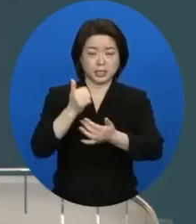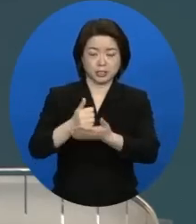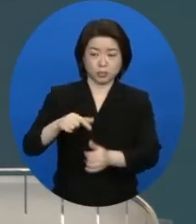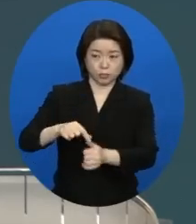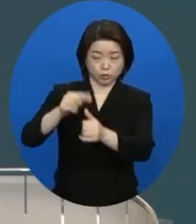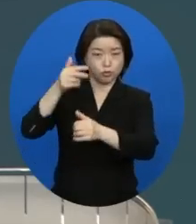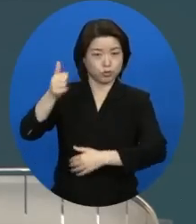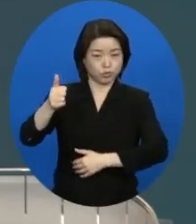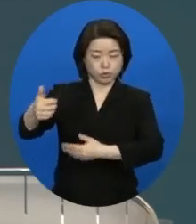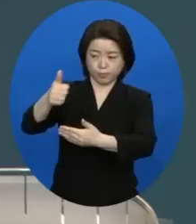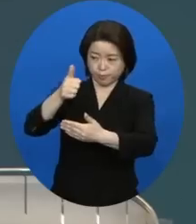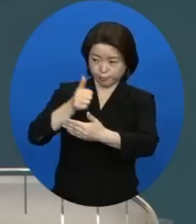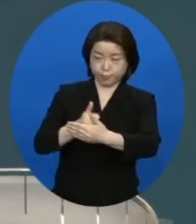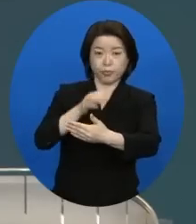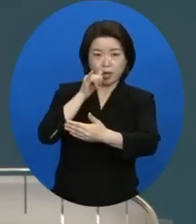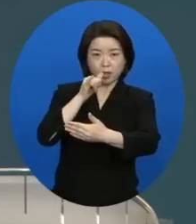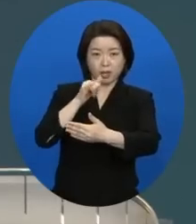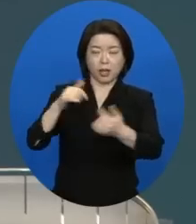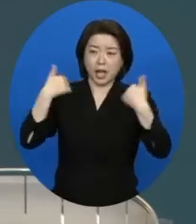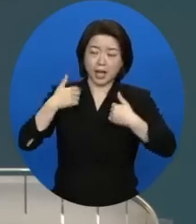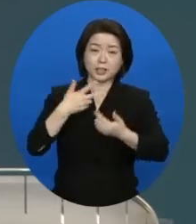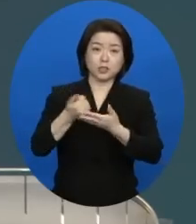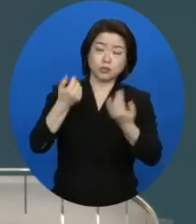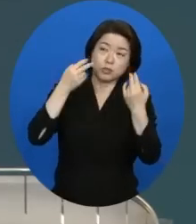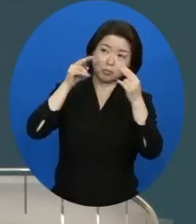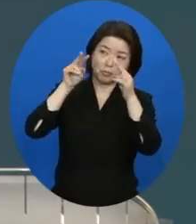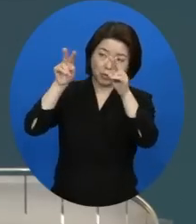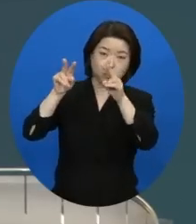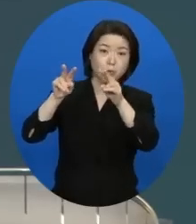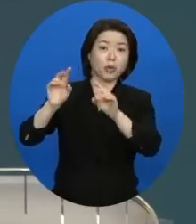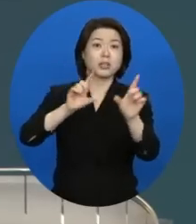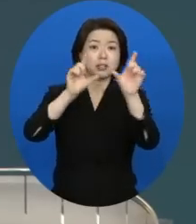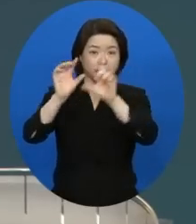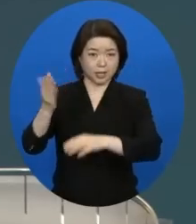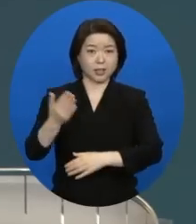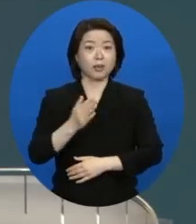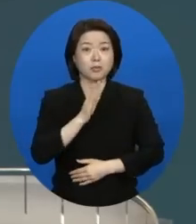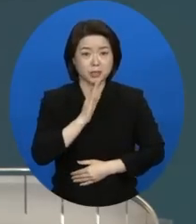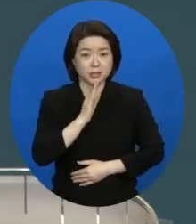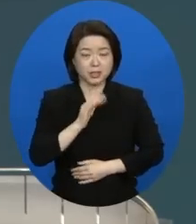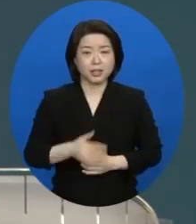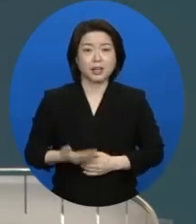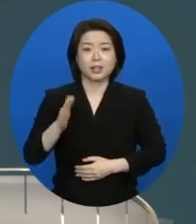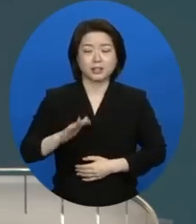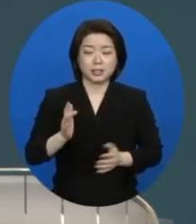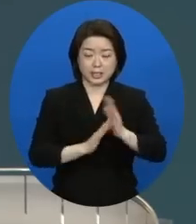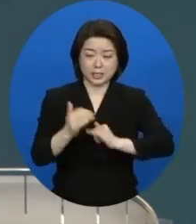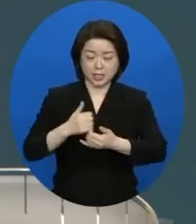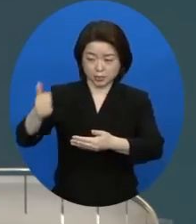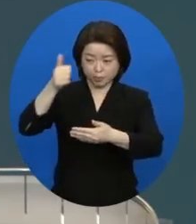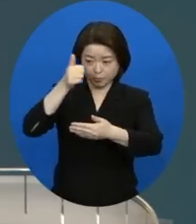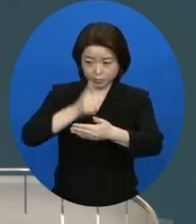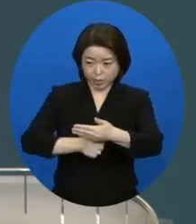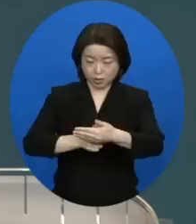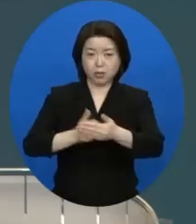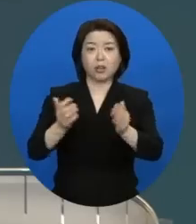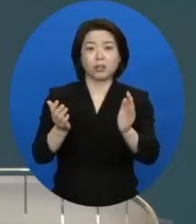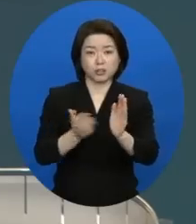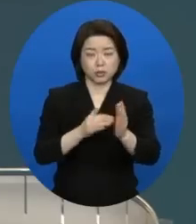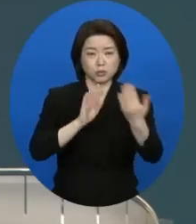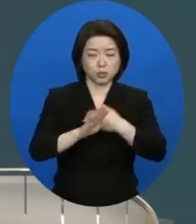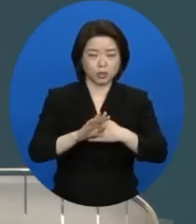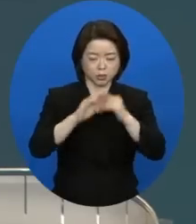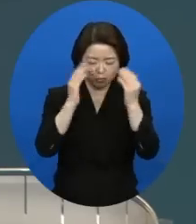영접했습니다. 그건 항상 주님을 바라보고 살게 된 거죠. 그렇지만 예수님을 영접했는데도 모든